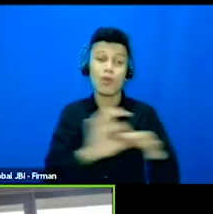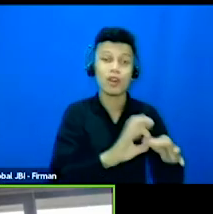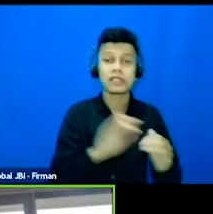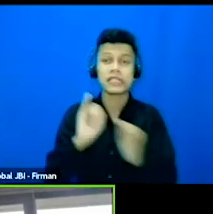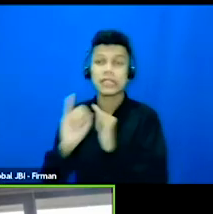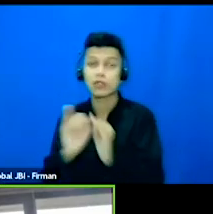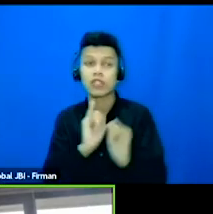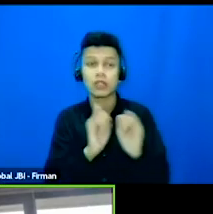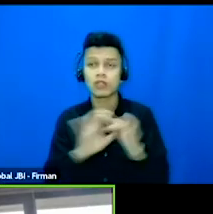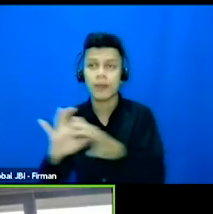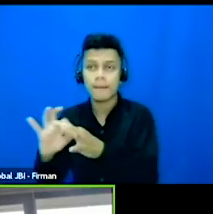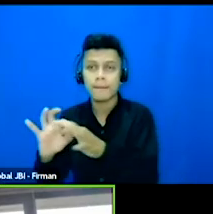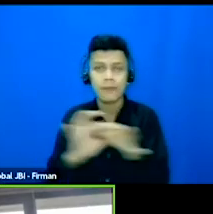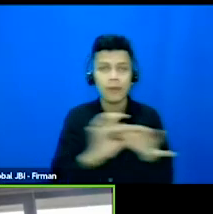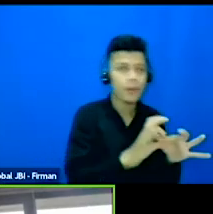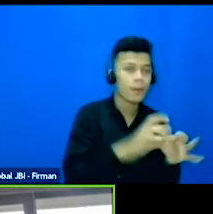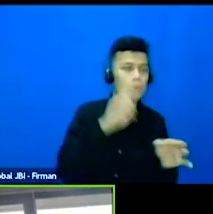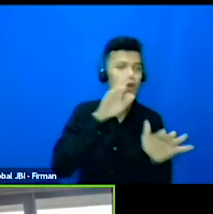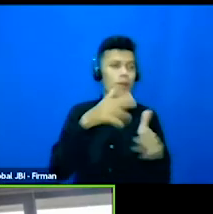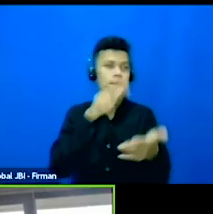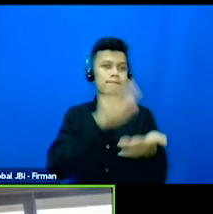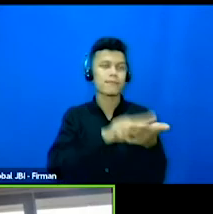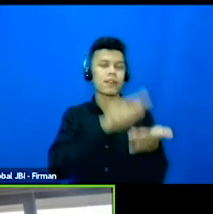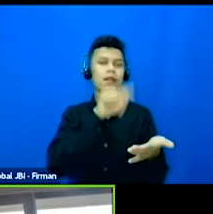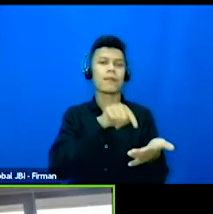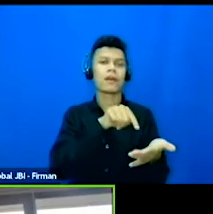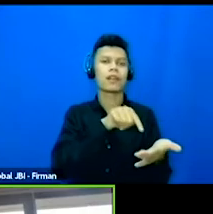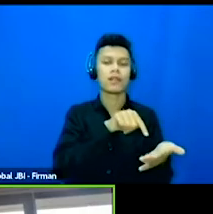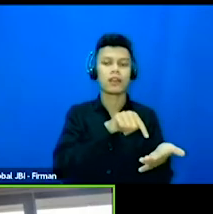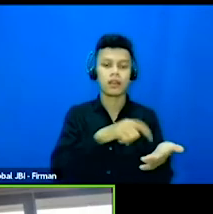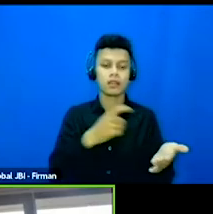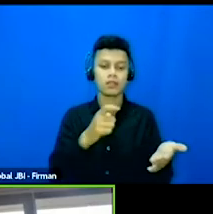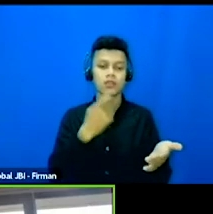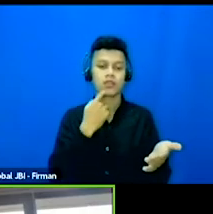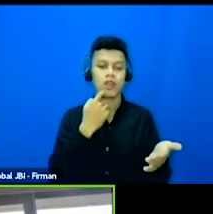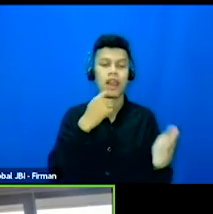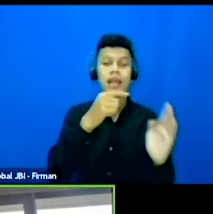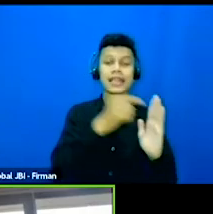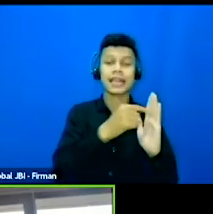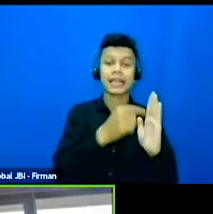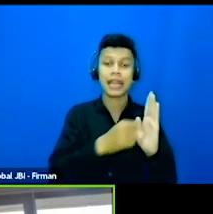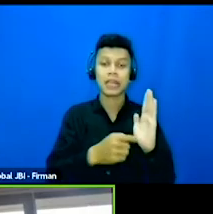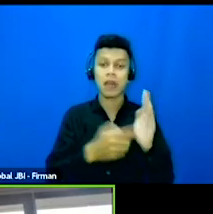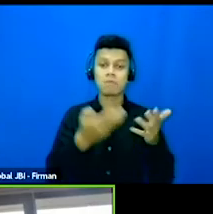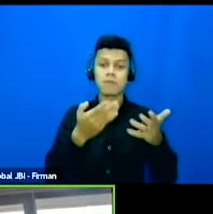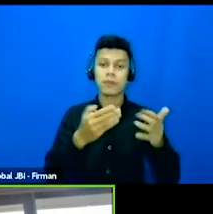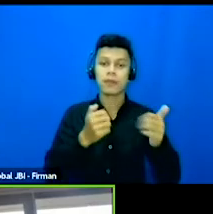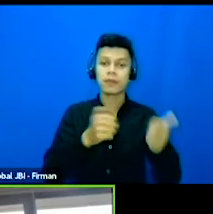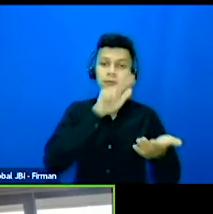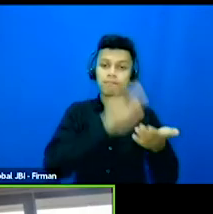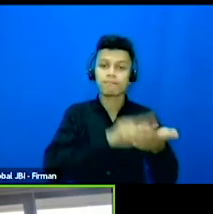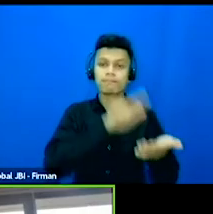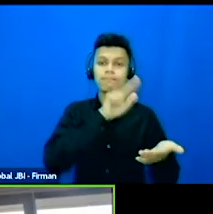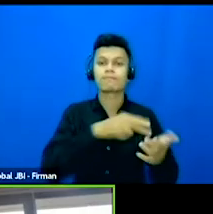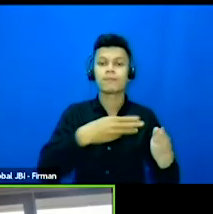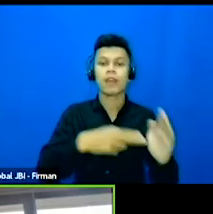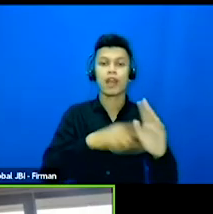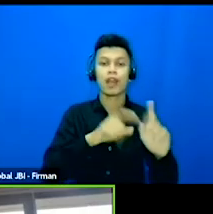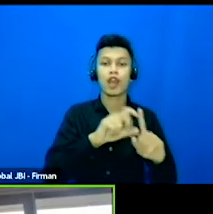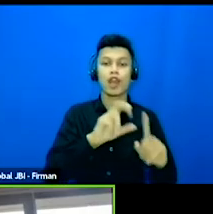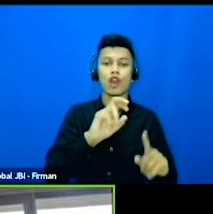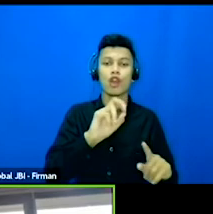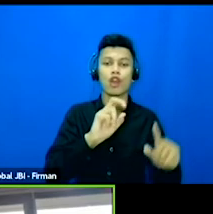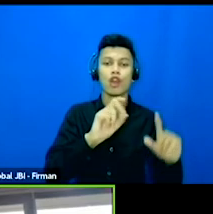institusi yang berkaitan situ menetapkan hal apa namanya suatu kriteria dimana bisa menetapkan endorsment label